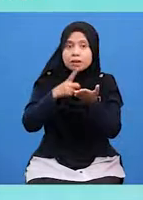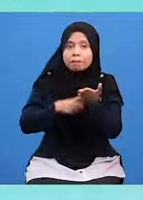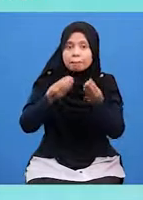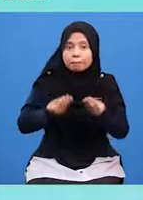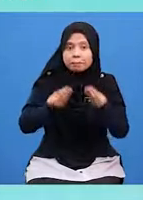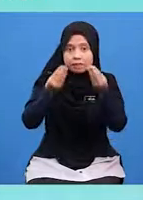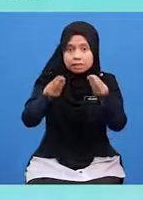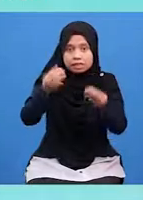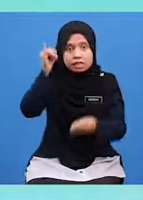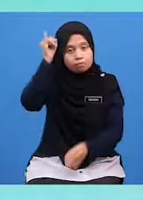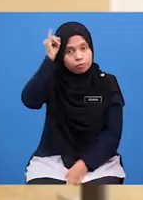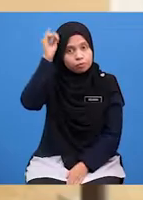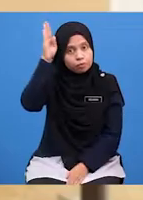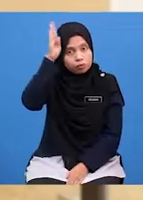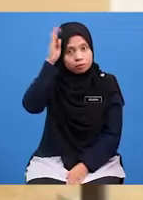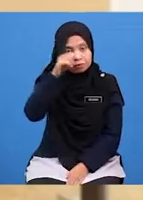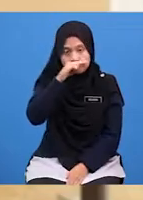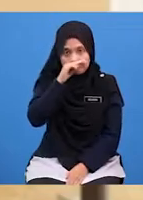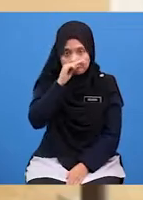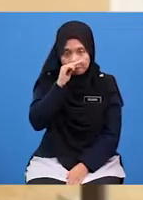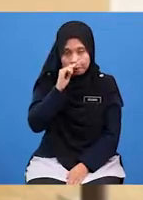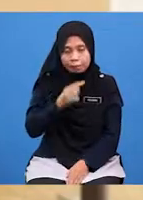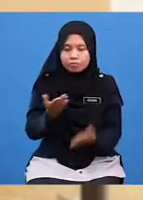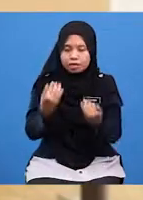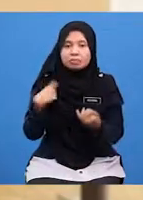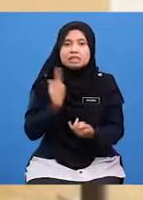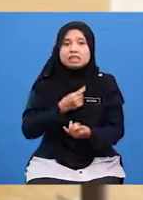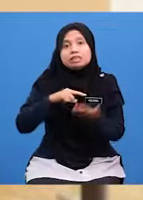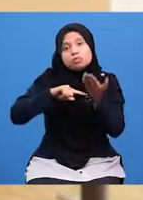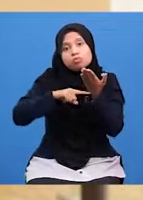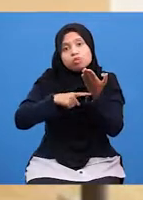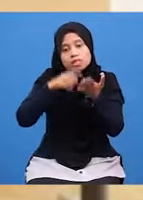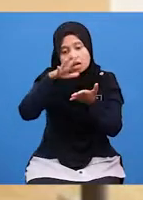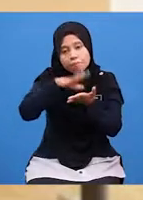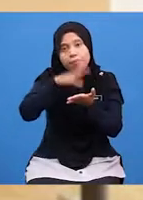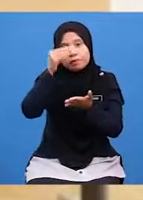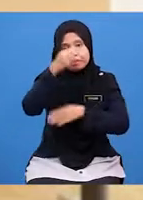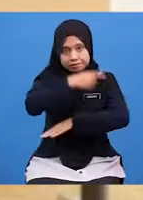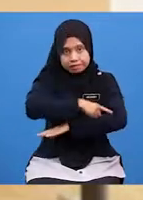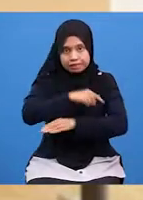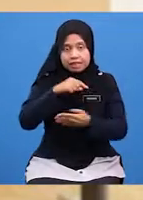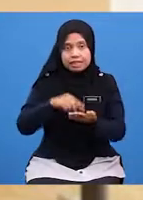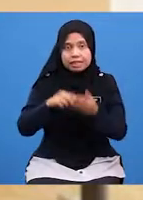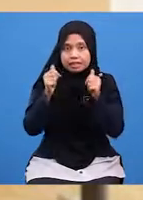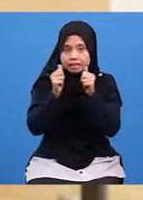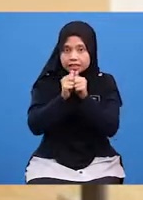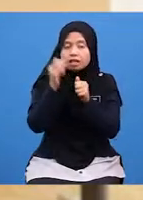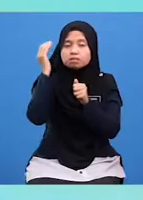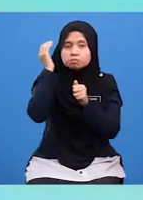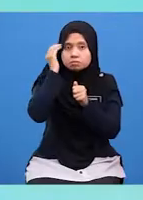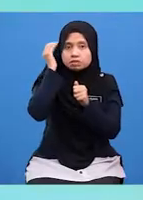Battuta. Para pelajar, mari kita mulakan pembelajaran pada hari ini dengan